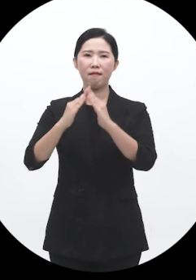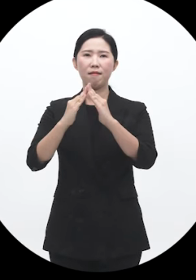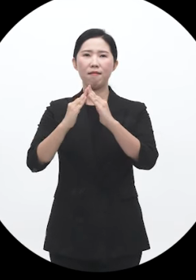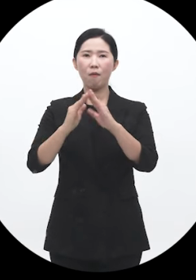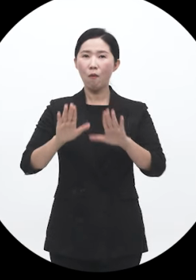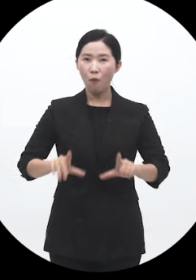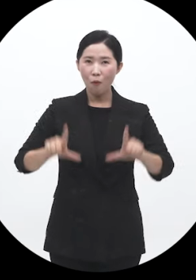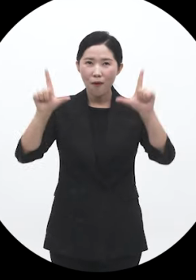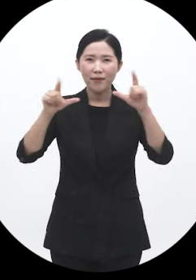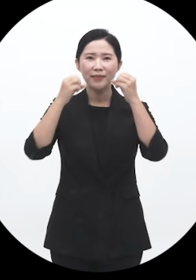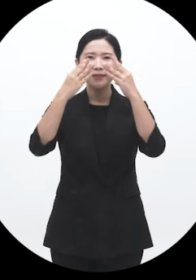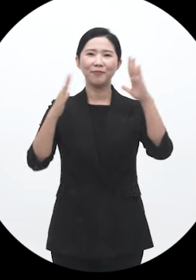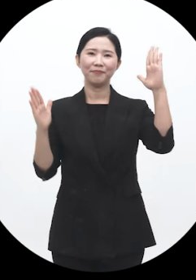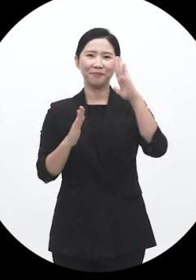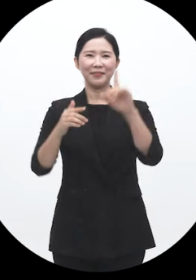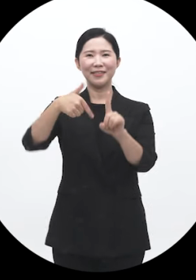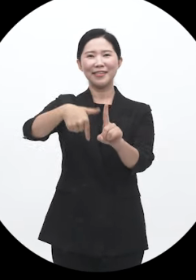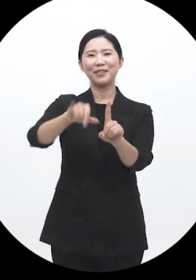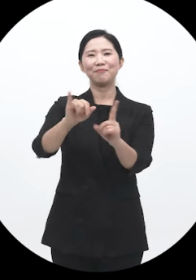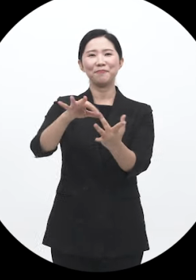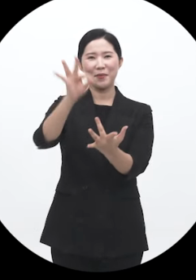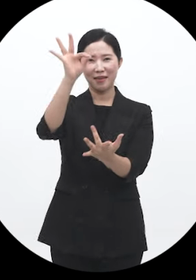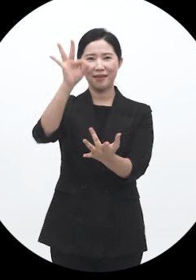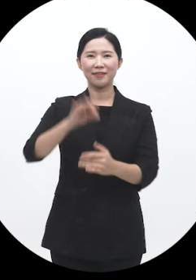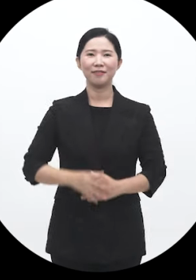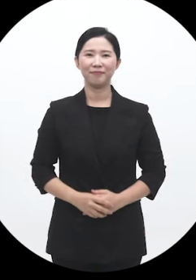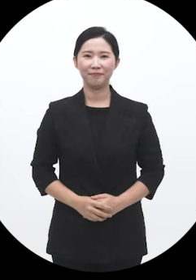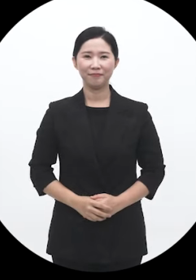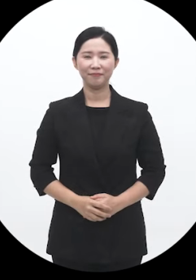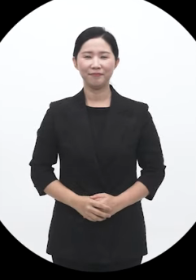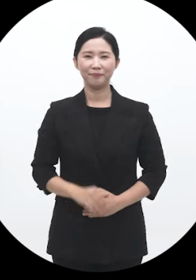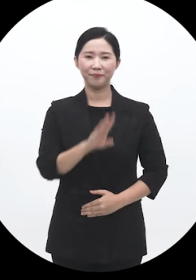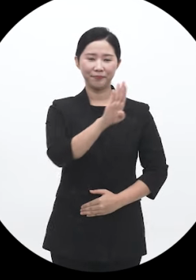2026학년도부터 바로 신입생을 선발한다는 점입니다.